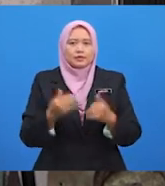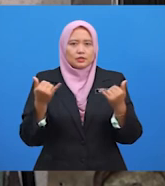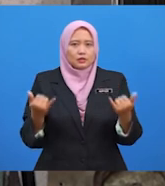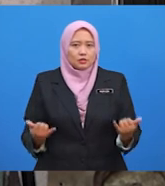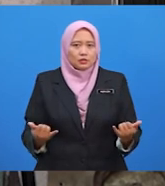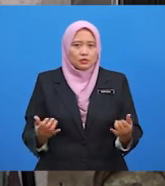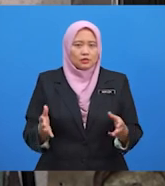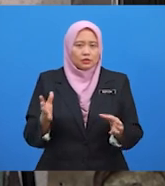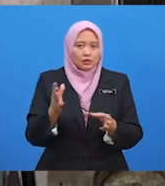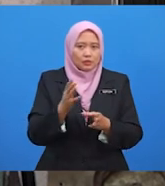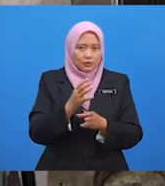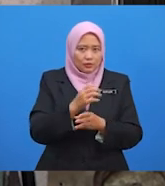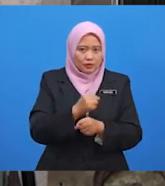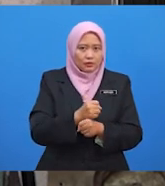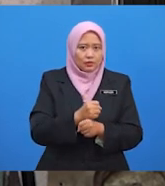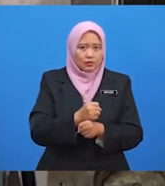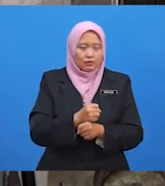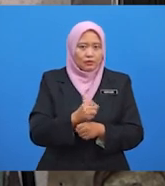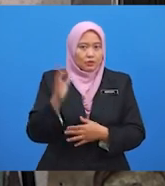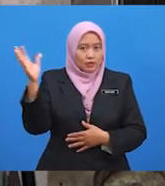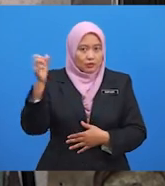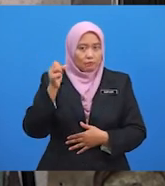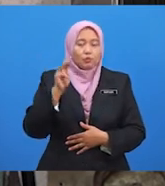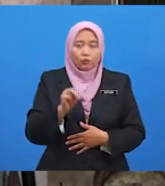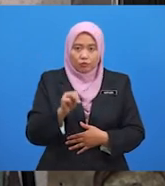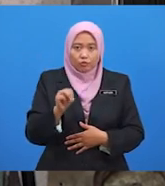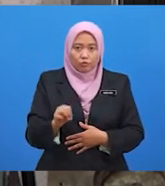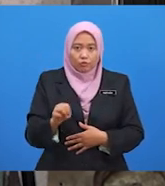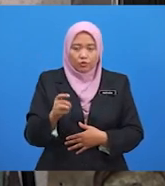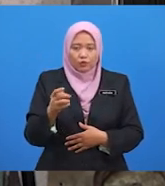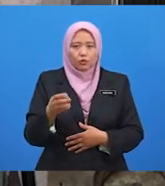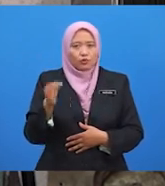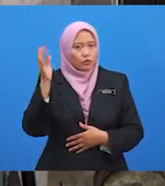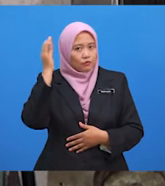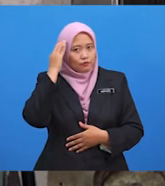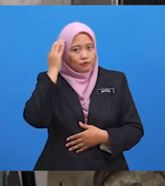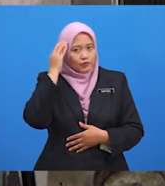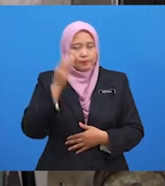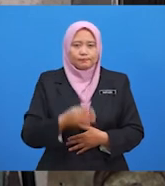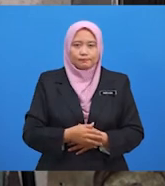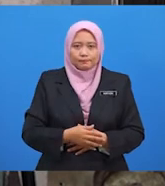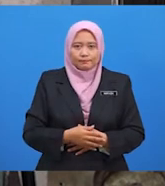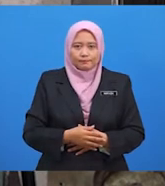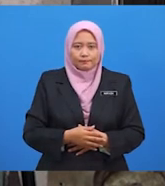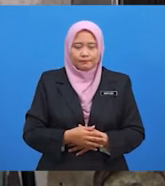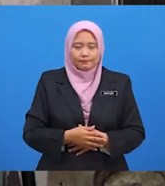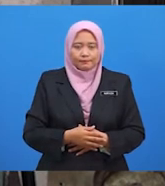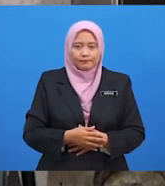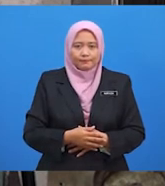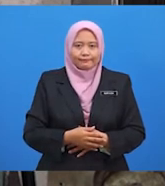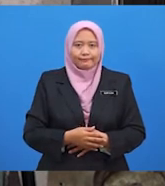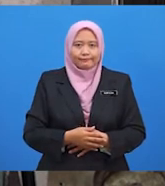dapatkah murid-murid memahami tentang langkah-langkah menghasilkan button bash? Untuk menguji kefahaman